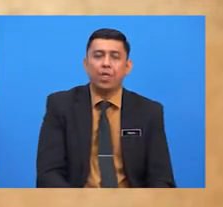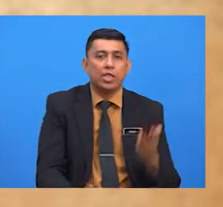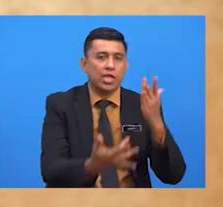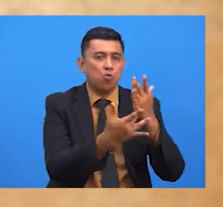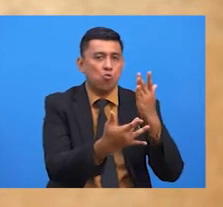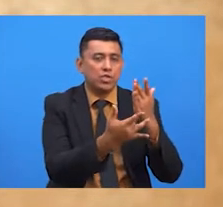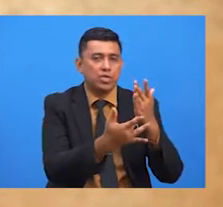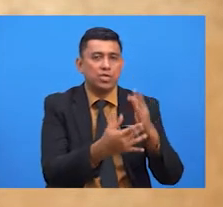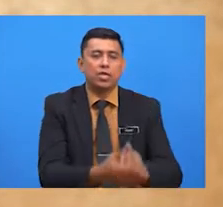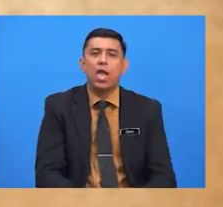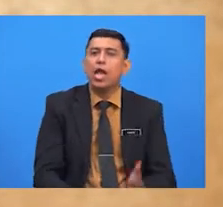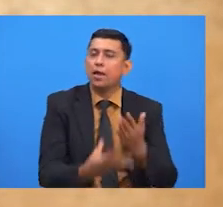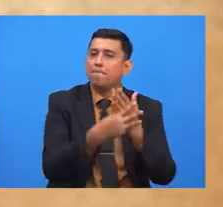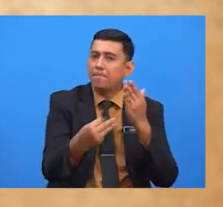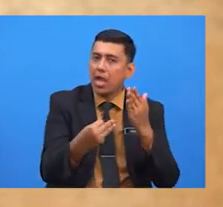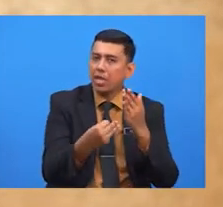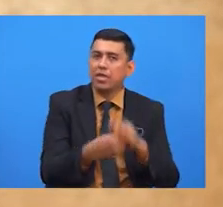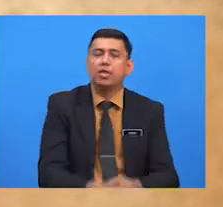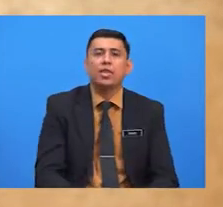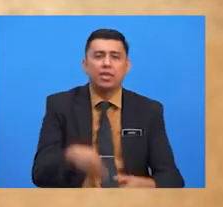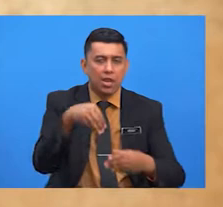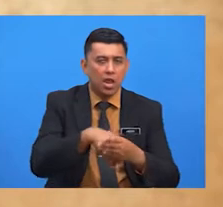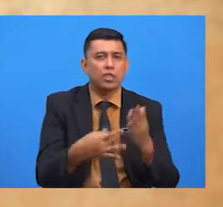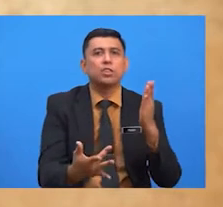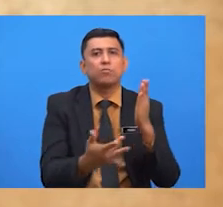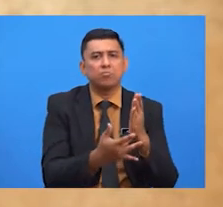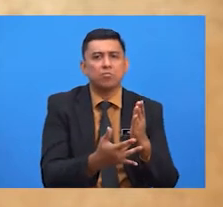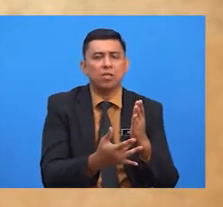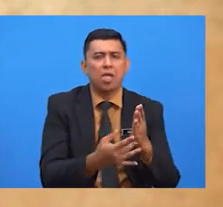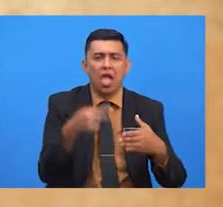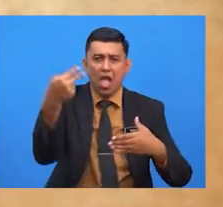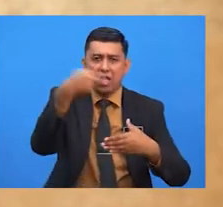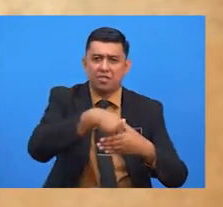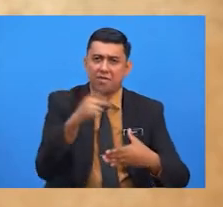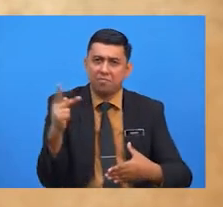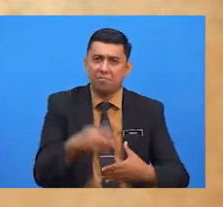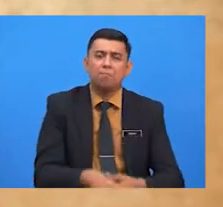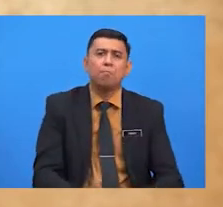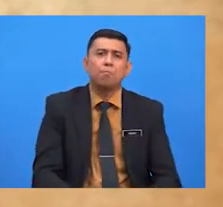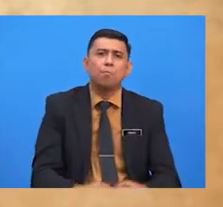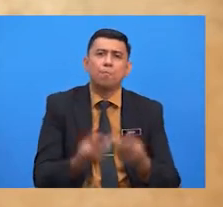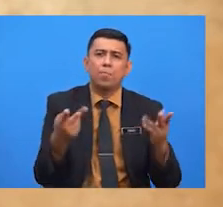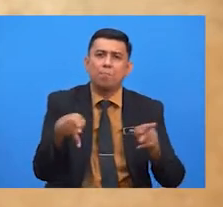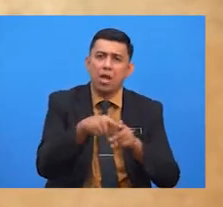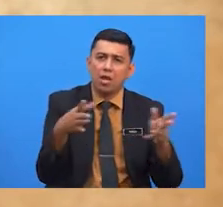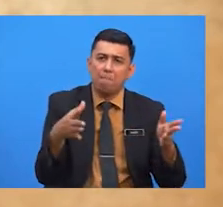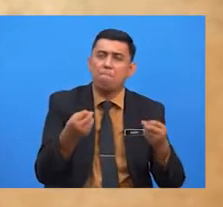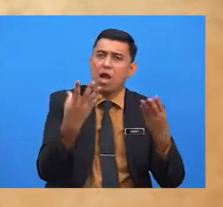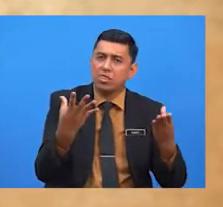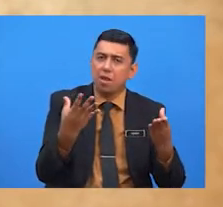teknologi, kemahiran dalam teknologi telah menghasilkan pelbagai penciptaan